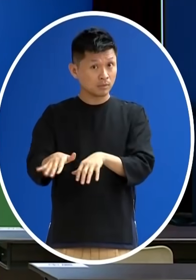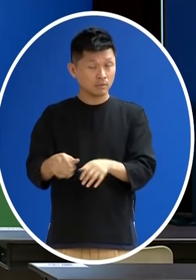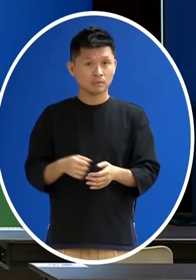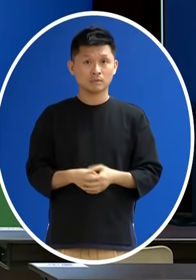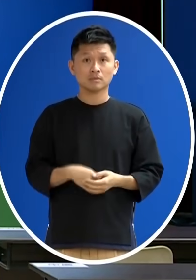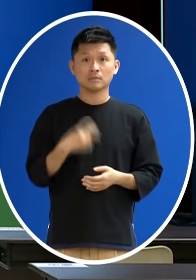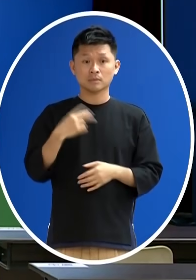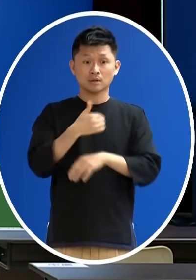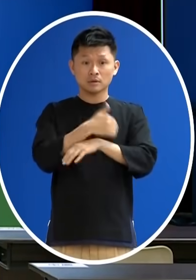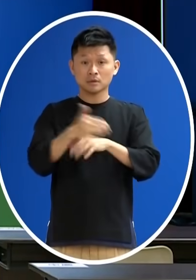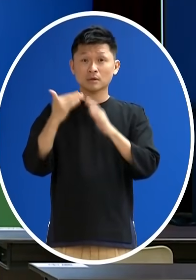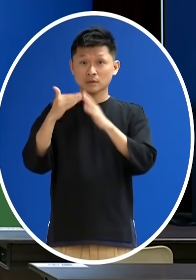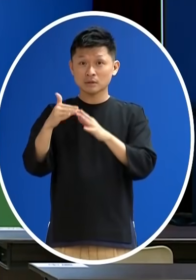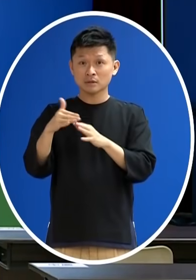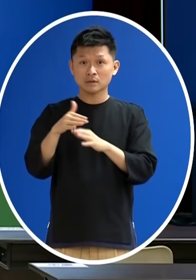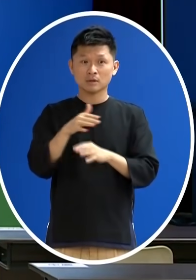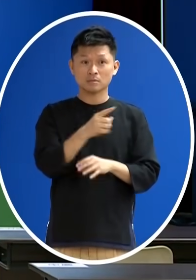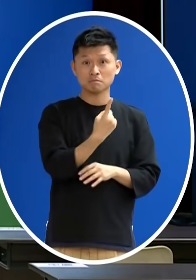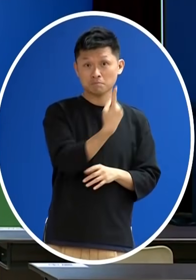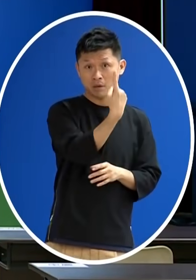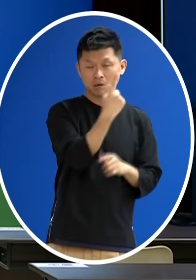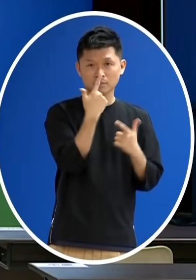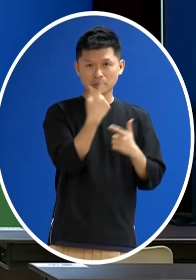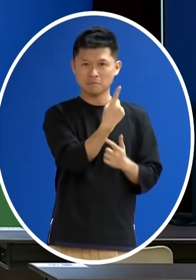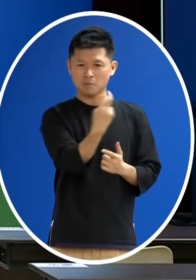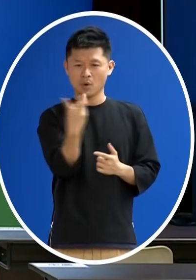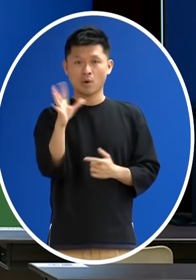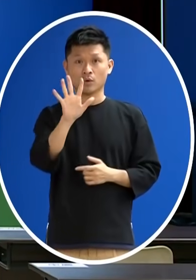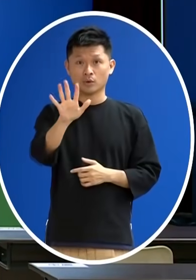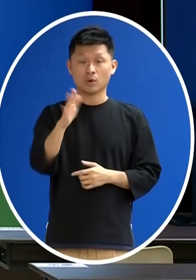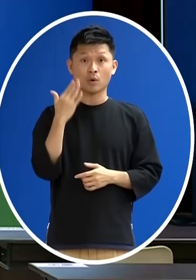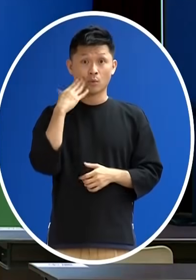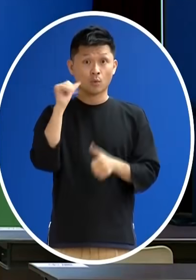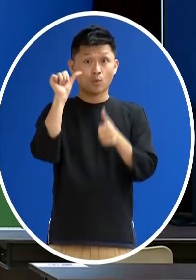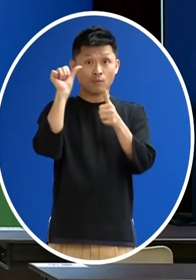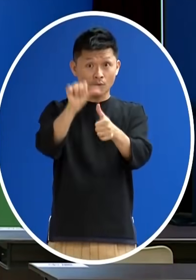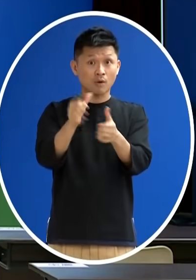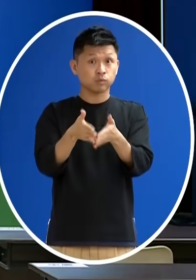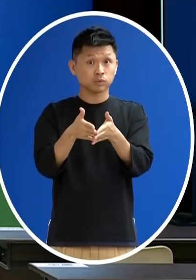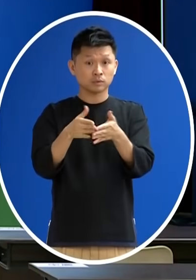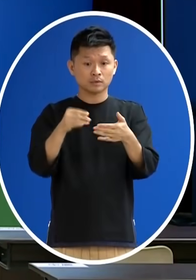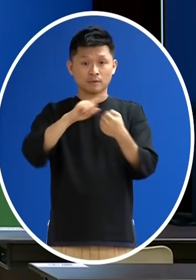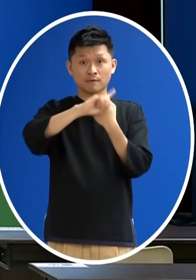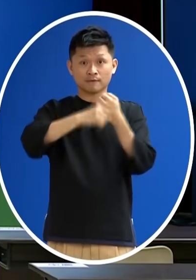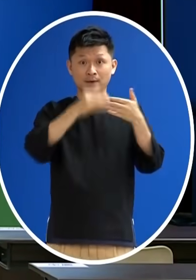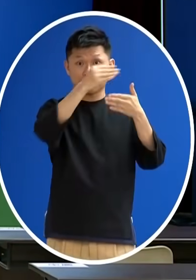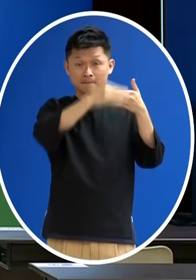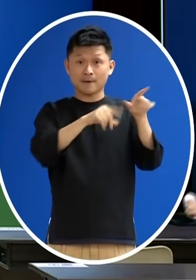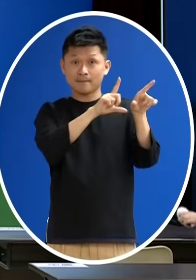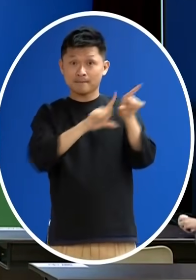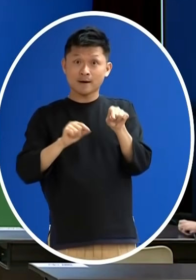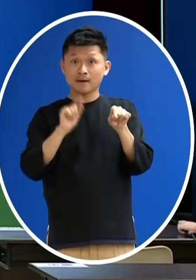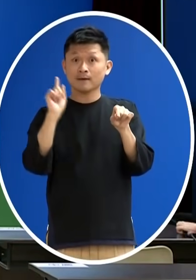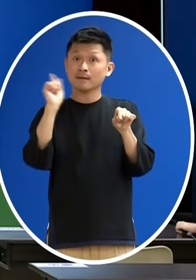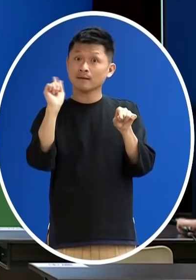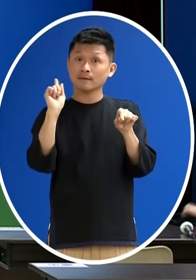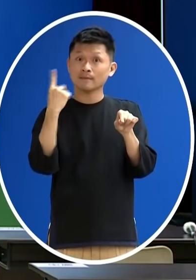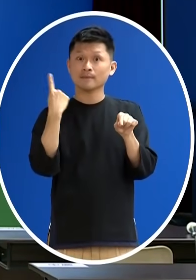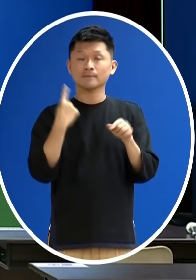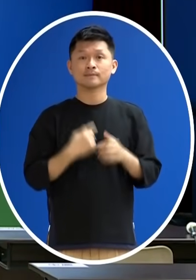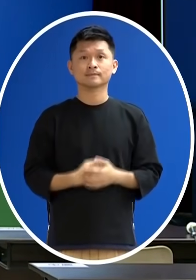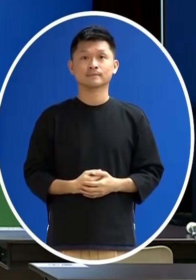能不止一个县市有这样的类似的情况，那如果要开罚的话，我们会依哪一个法条来做惩处这样子？